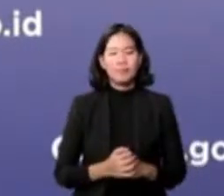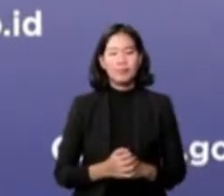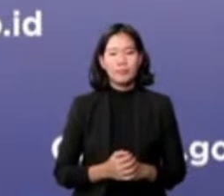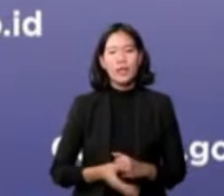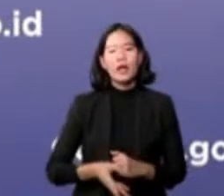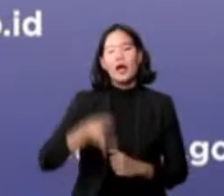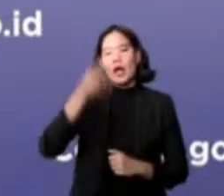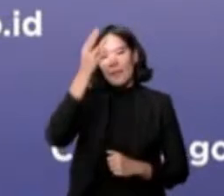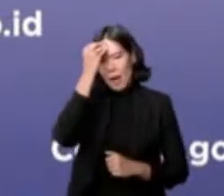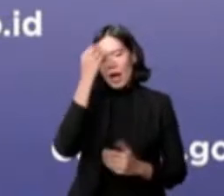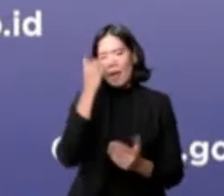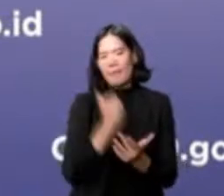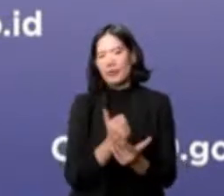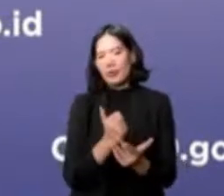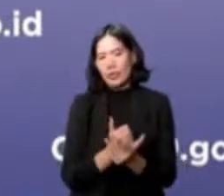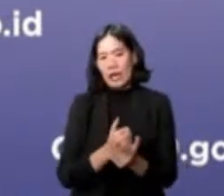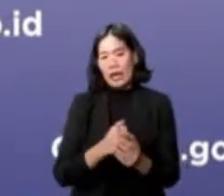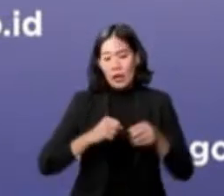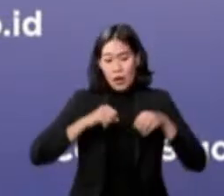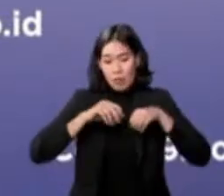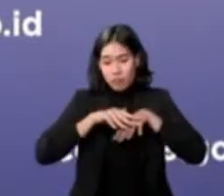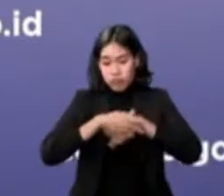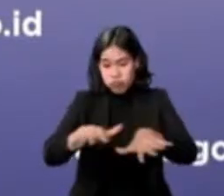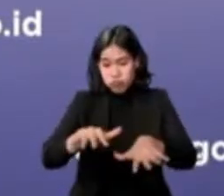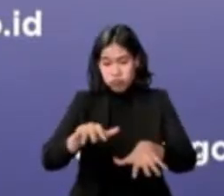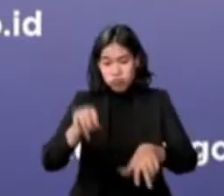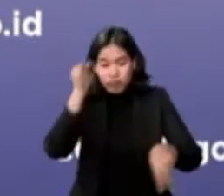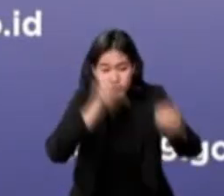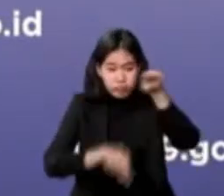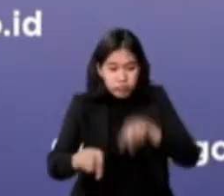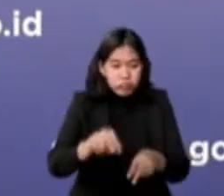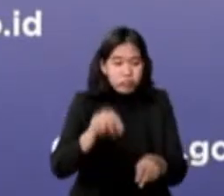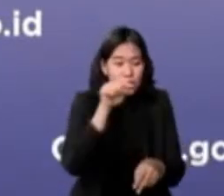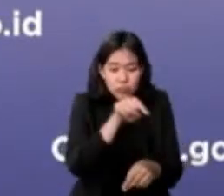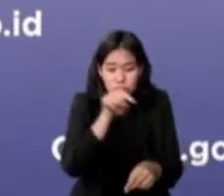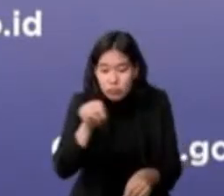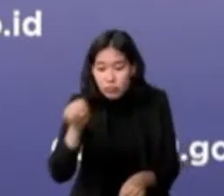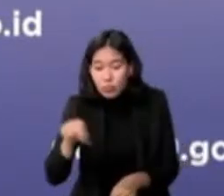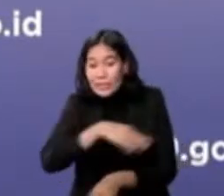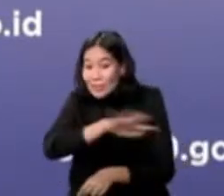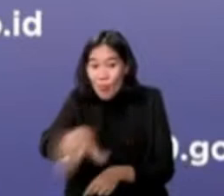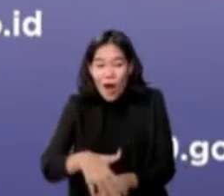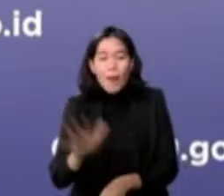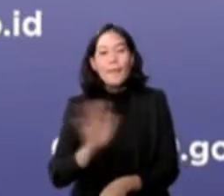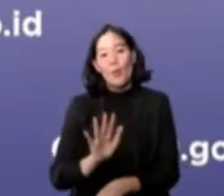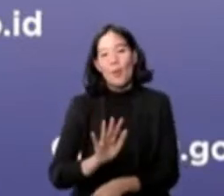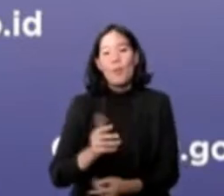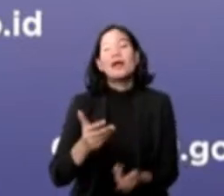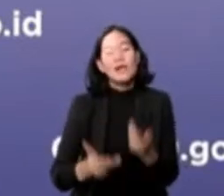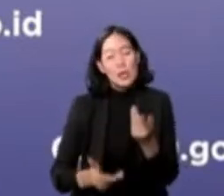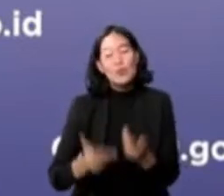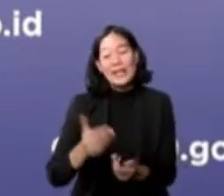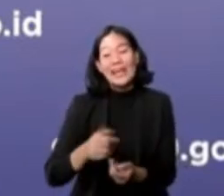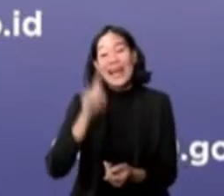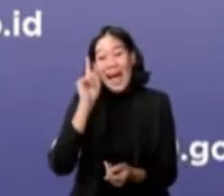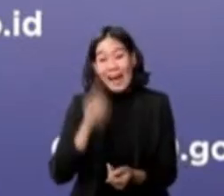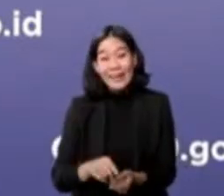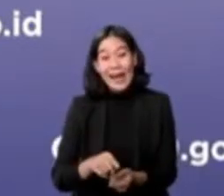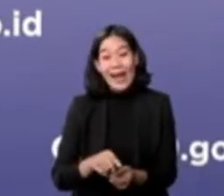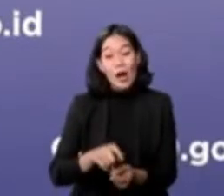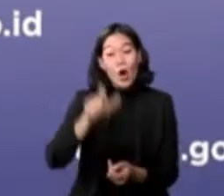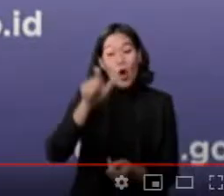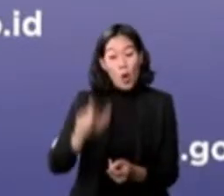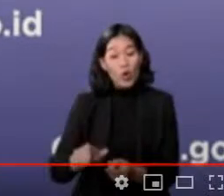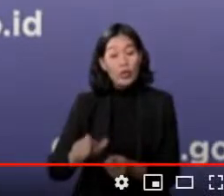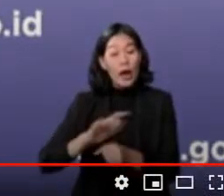Kita menyadari sepenuhnya bahwa belum seluruhnya bisa kita temukan. Kemungkinan masih ada yang